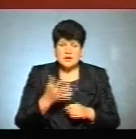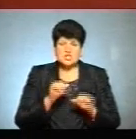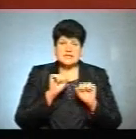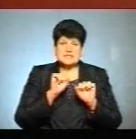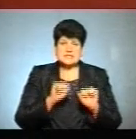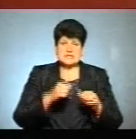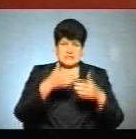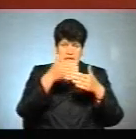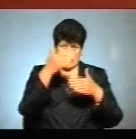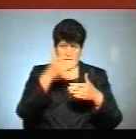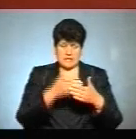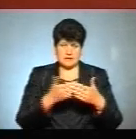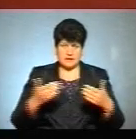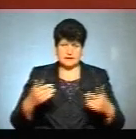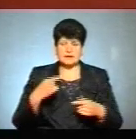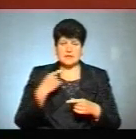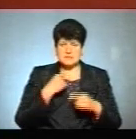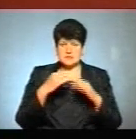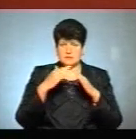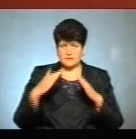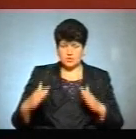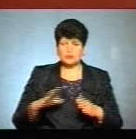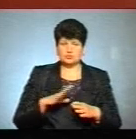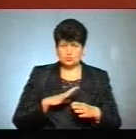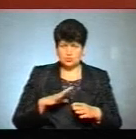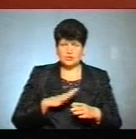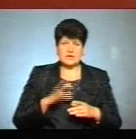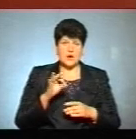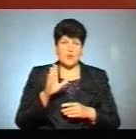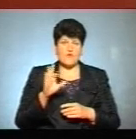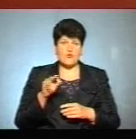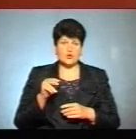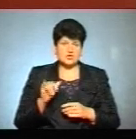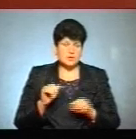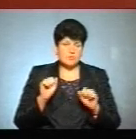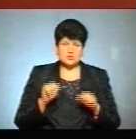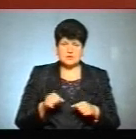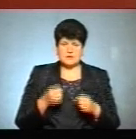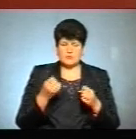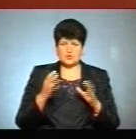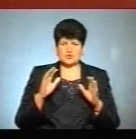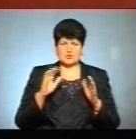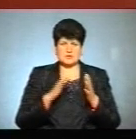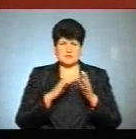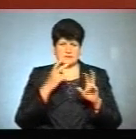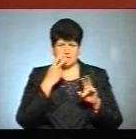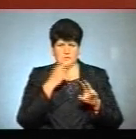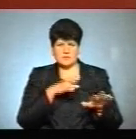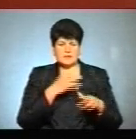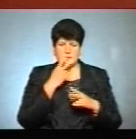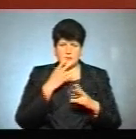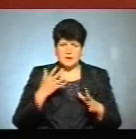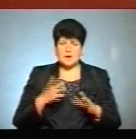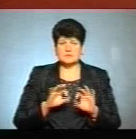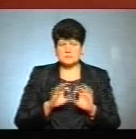захисних екранів. От там, де м'ясний павільйон, там були захисні екрани. Там, де овочі, можливо, просто так світло падає, не побачила. Але